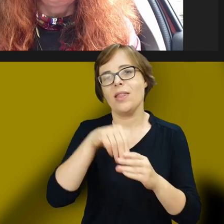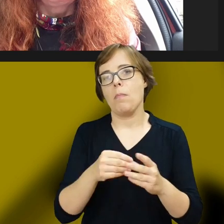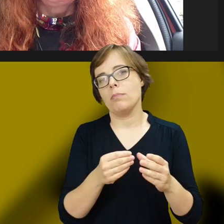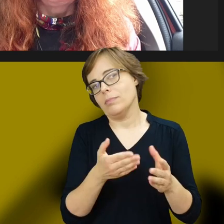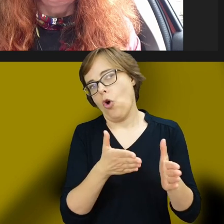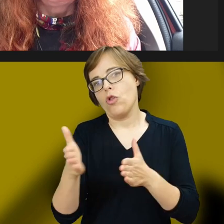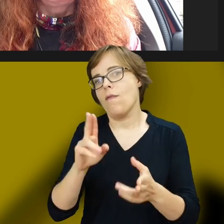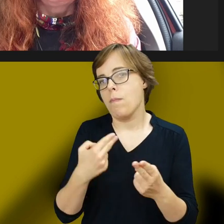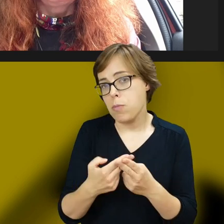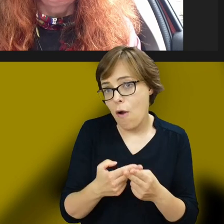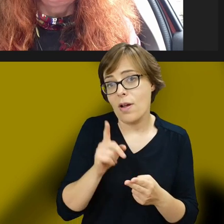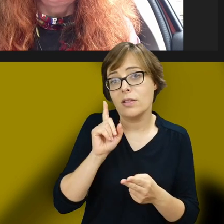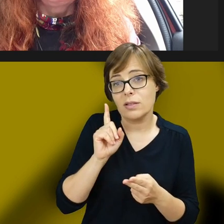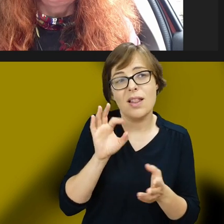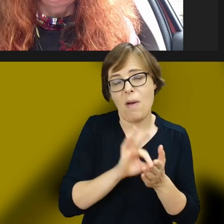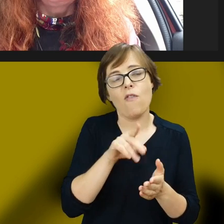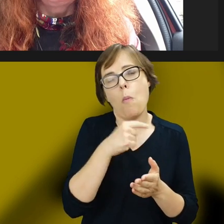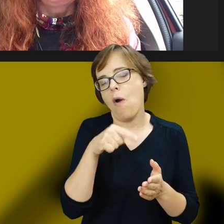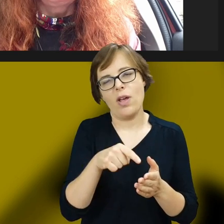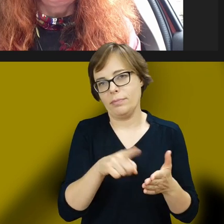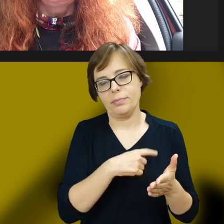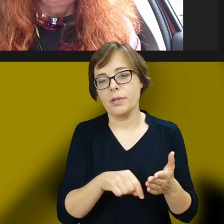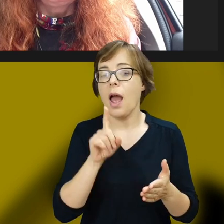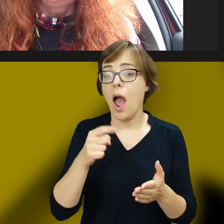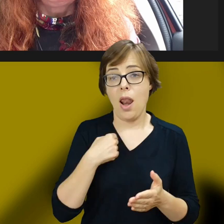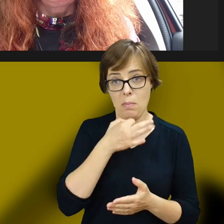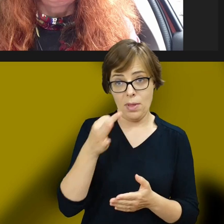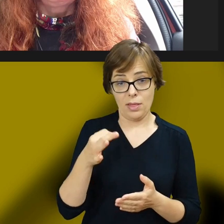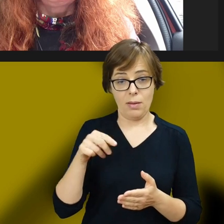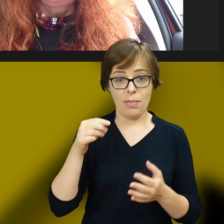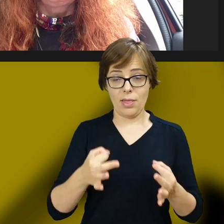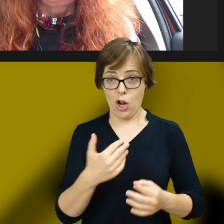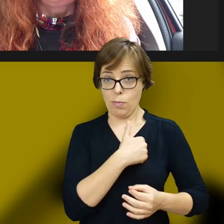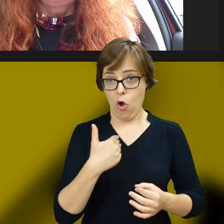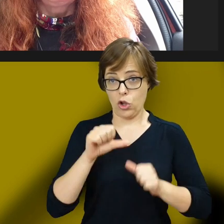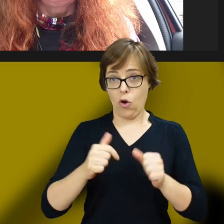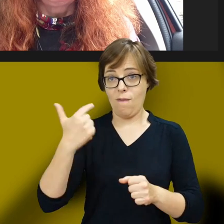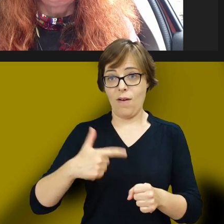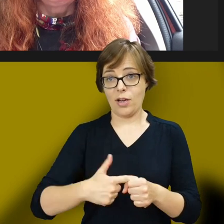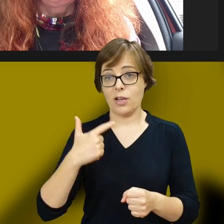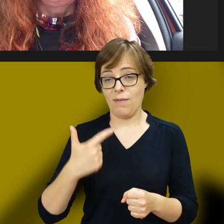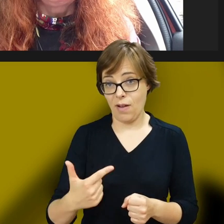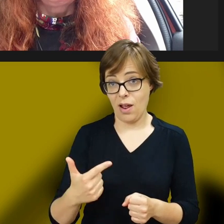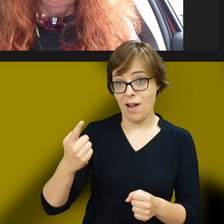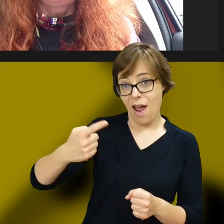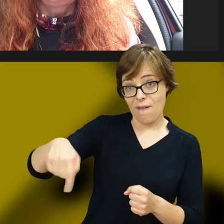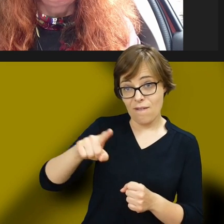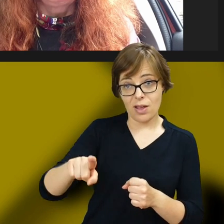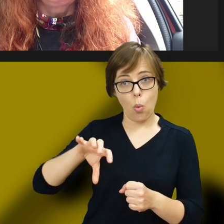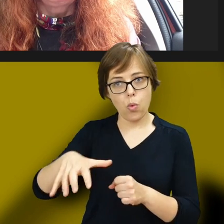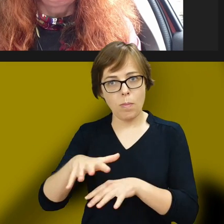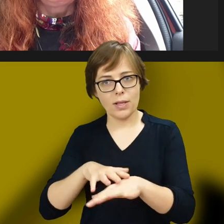nie jesteście państwo jako grupa zawodowa w Polsce roku 2022 przy takim stanie orzeczniczym wykładni